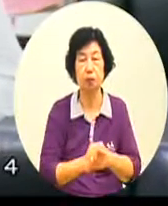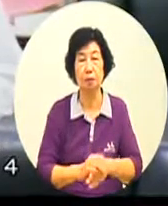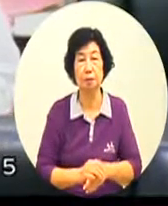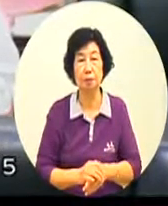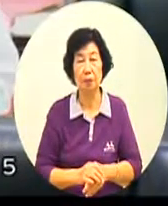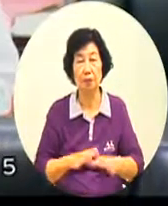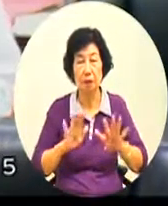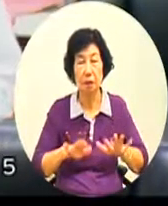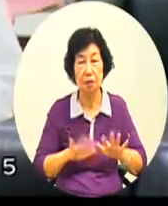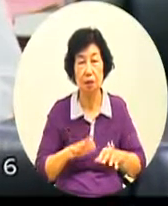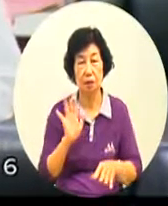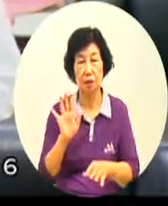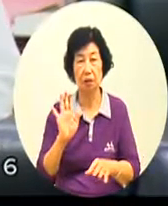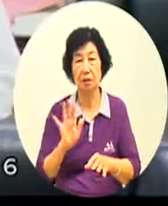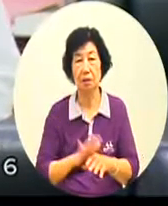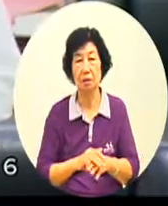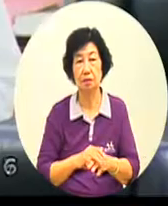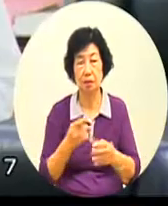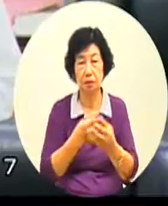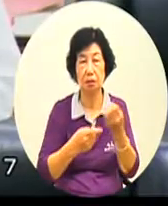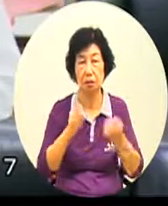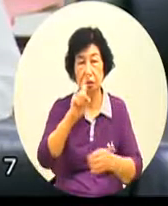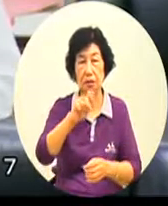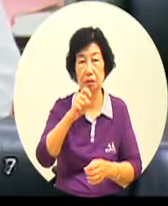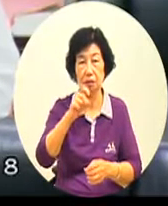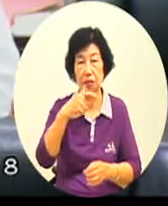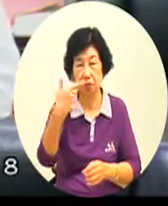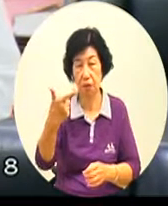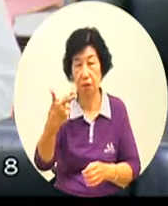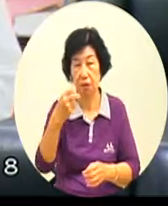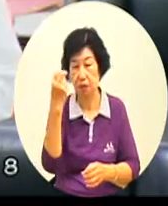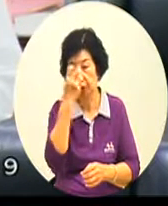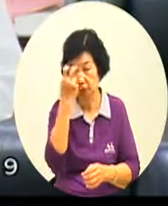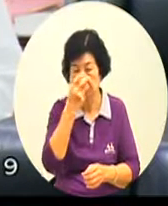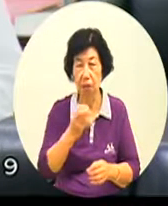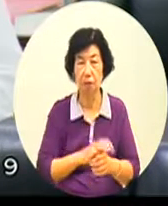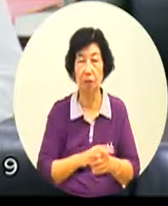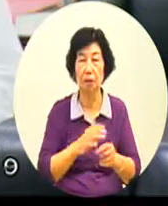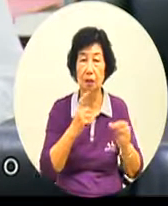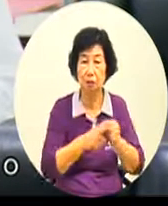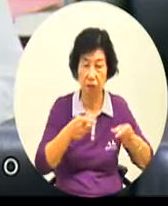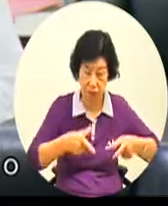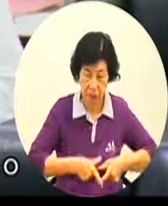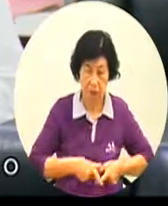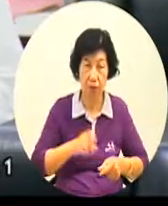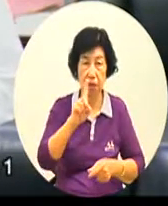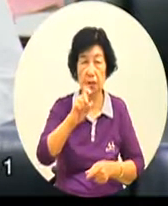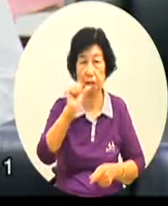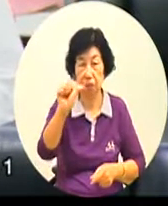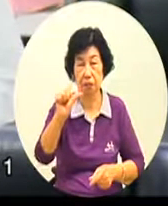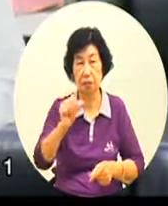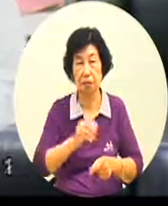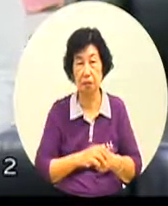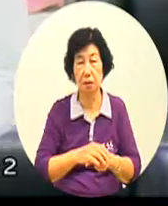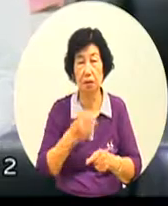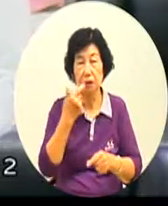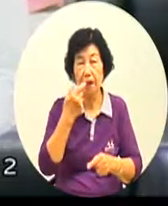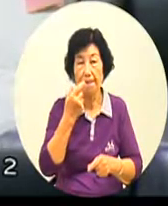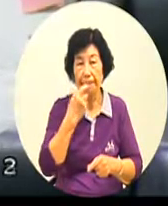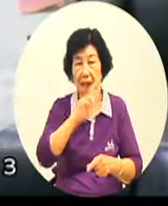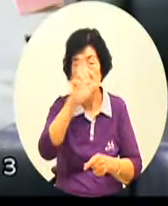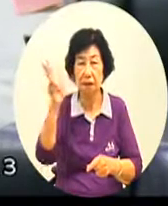现有就是16个一个照护中心，还有15个日间托老的一个